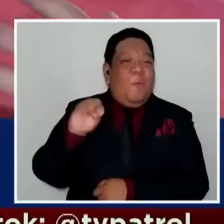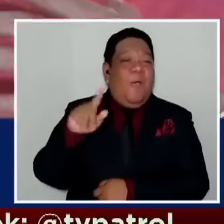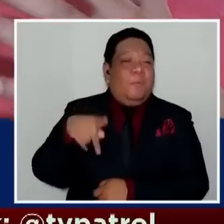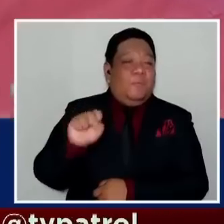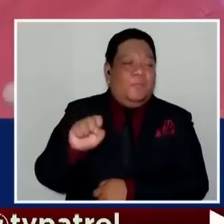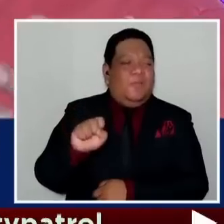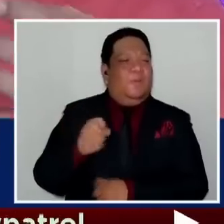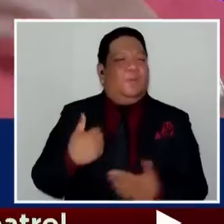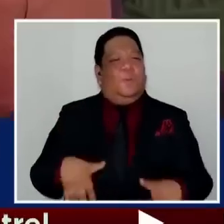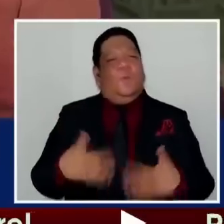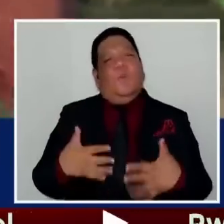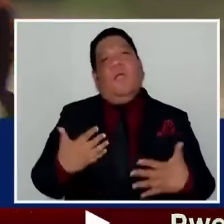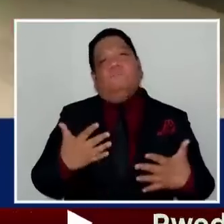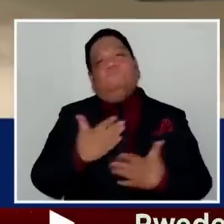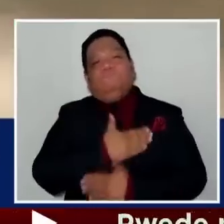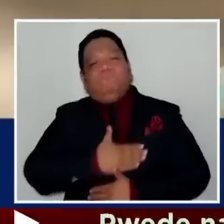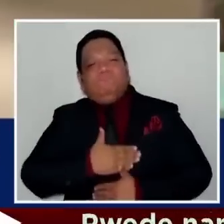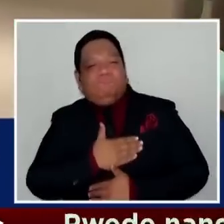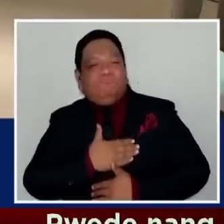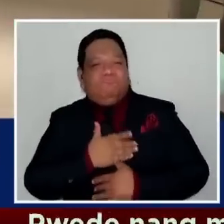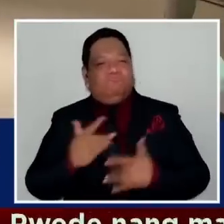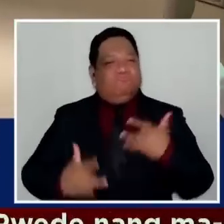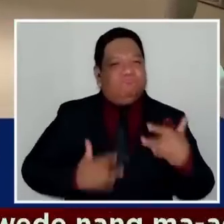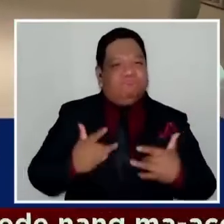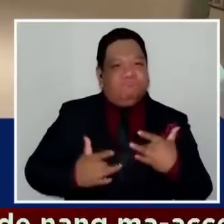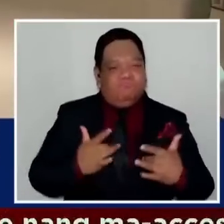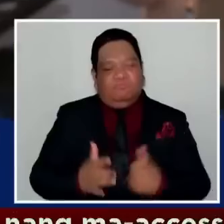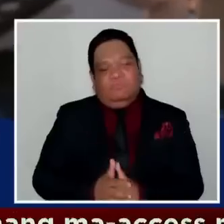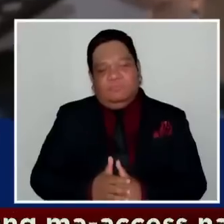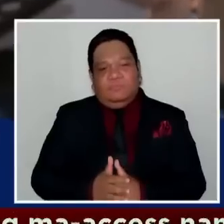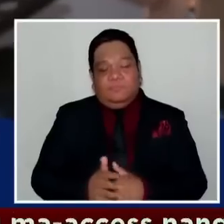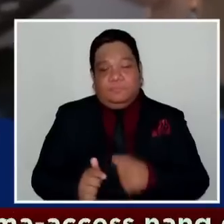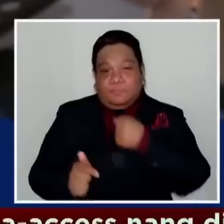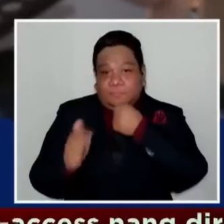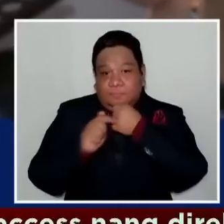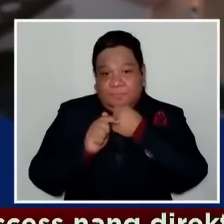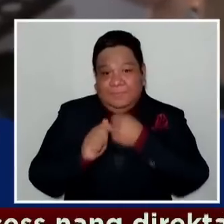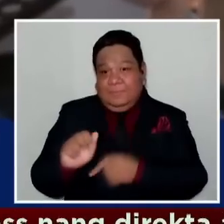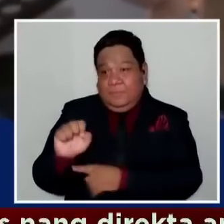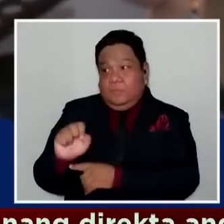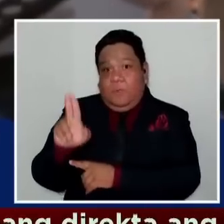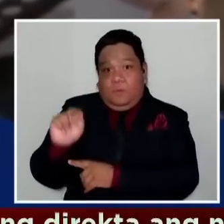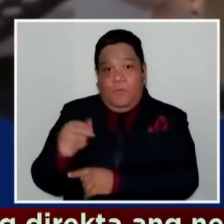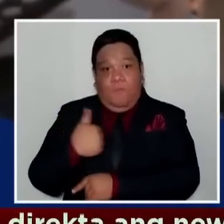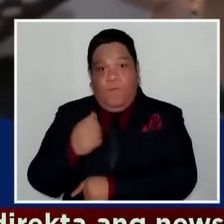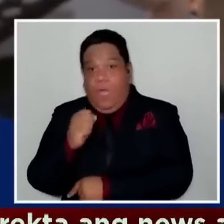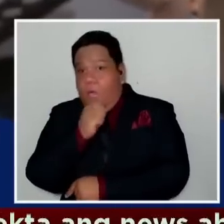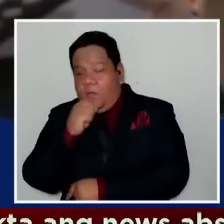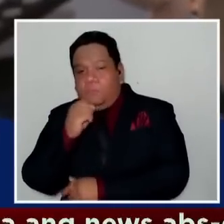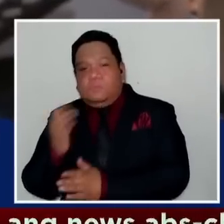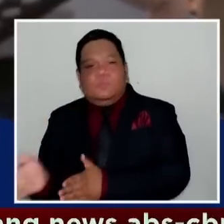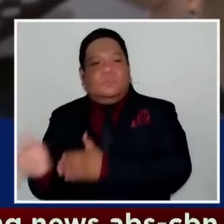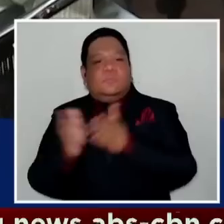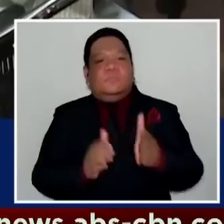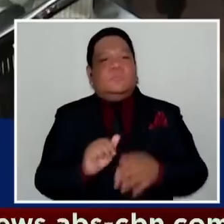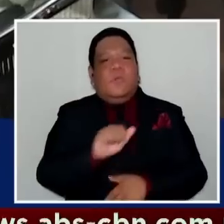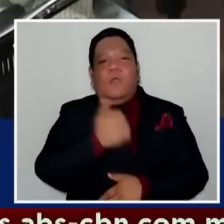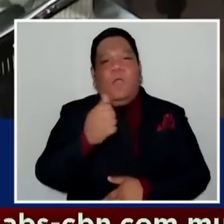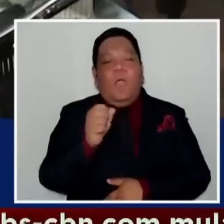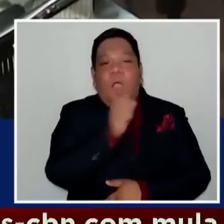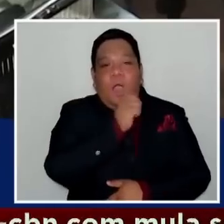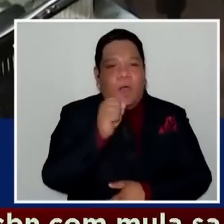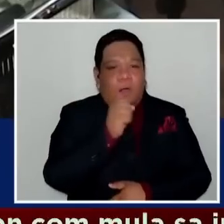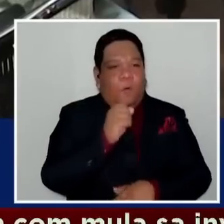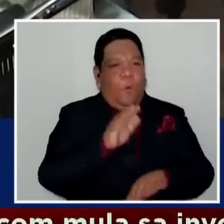napakagaang, masaya. Bukod sa concert sa Linggo, magtatanghal din si Haji sa Ang Larawan All-Star Concert sa Sabado.